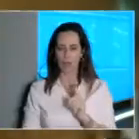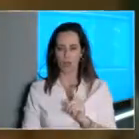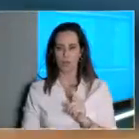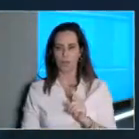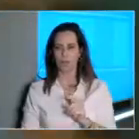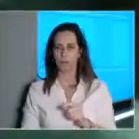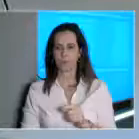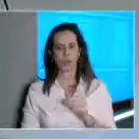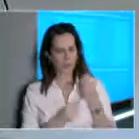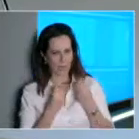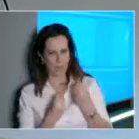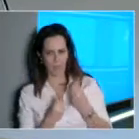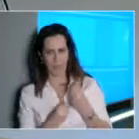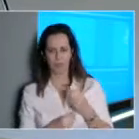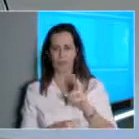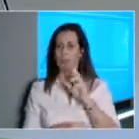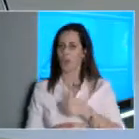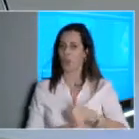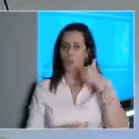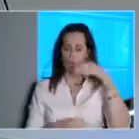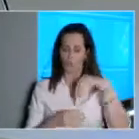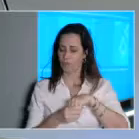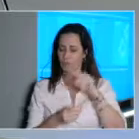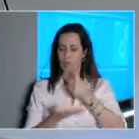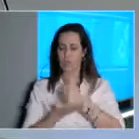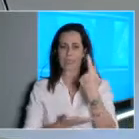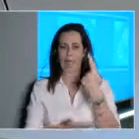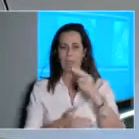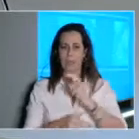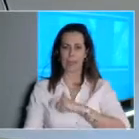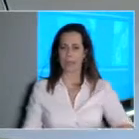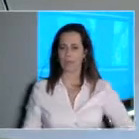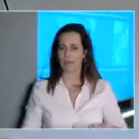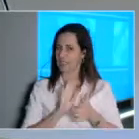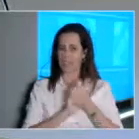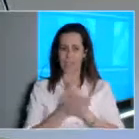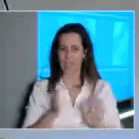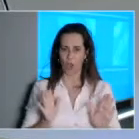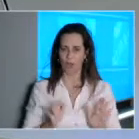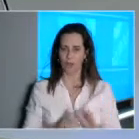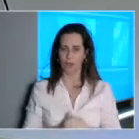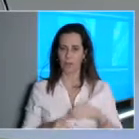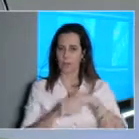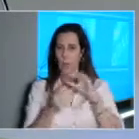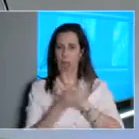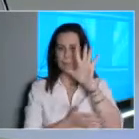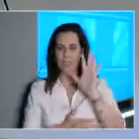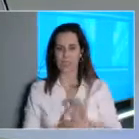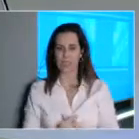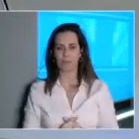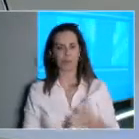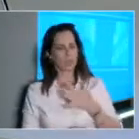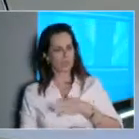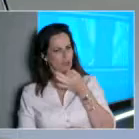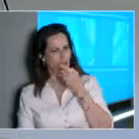בוא תן לי, יש לו נציג אחד במועצה. בסדר, לא אז בוא, מזה, אז בוא רפאל, כן, רפאל, בוא, כן. אני רוצה גם לשאול